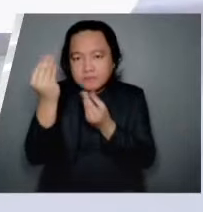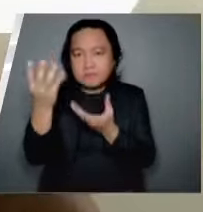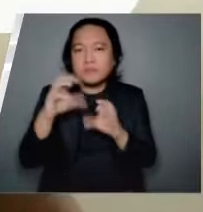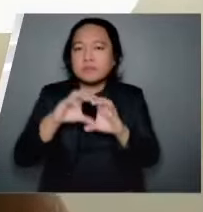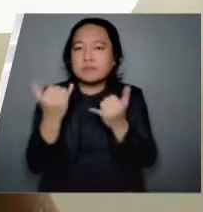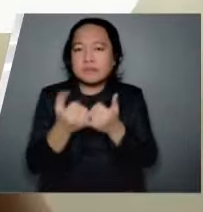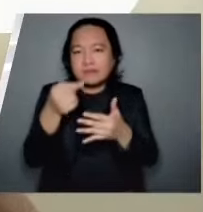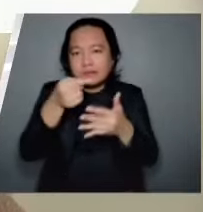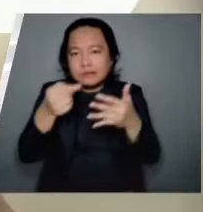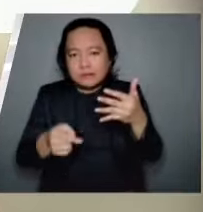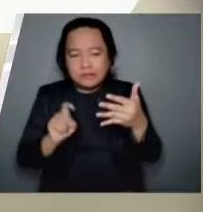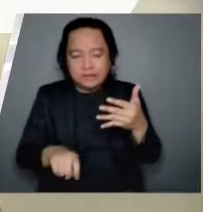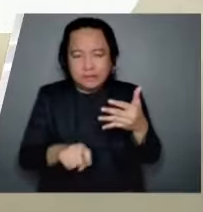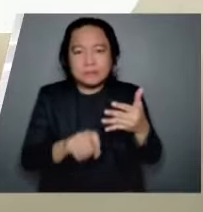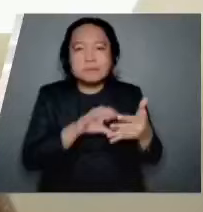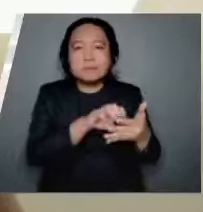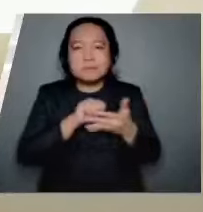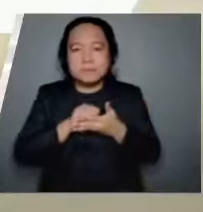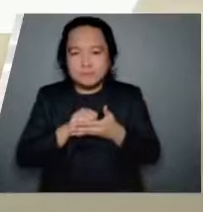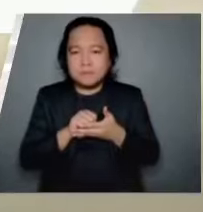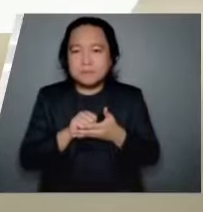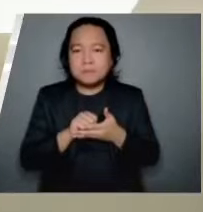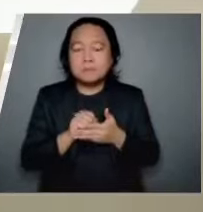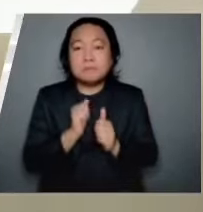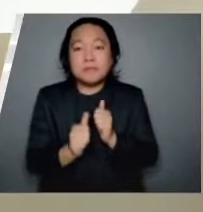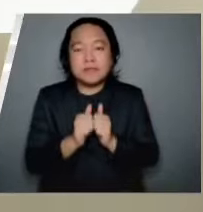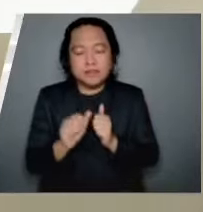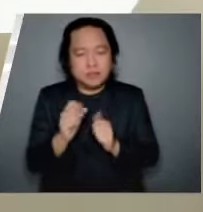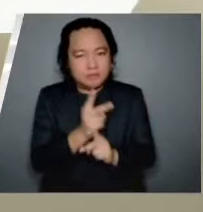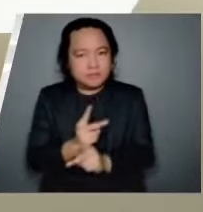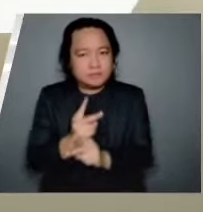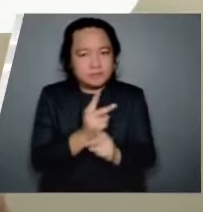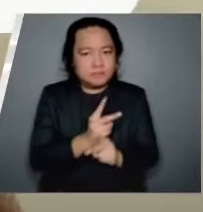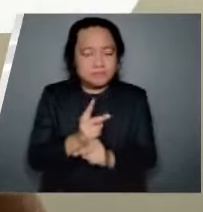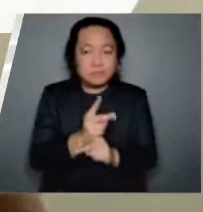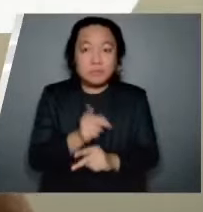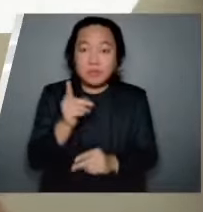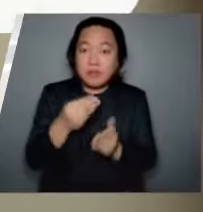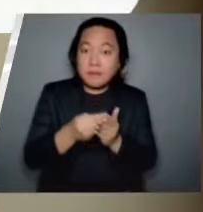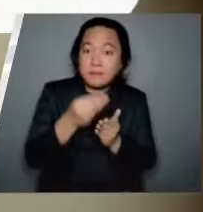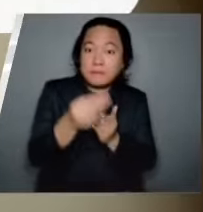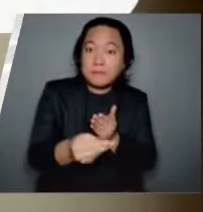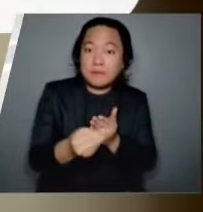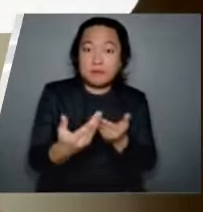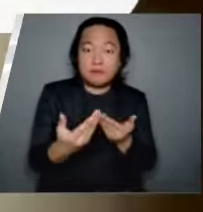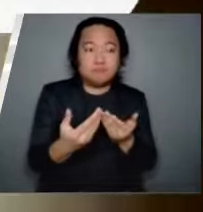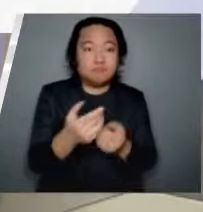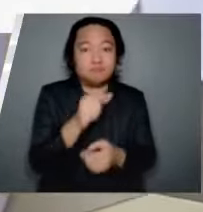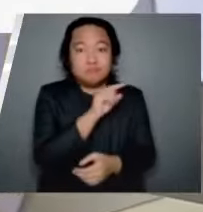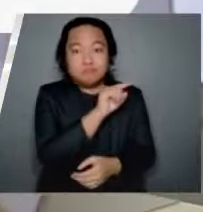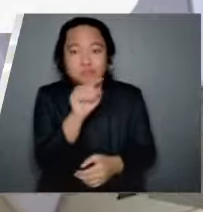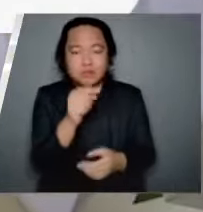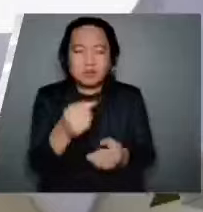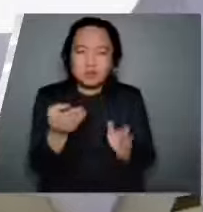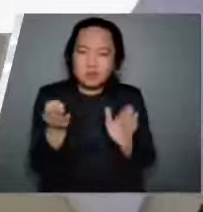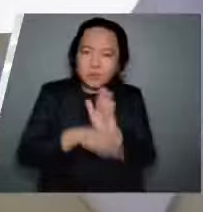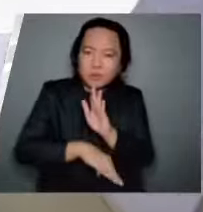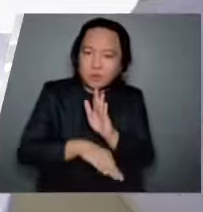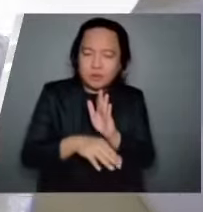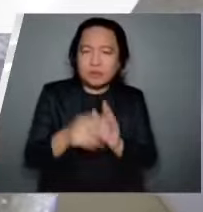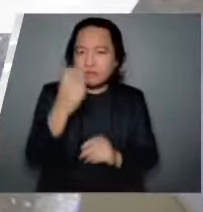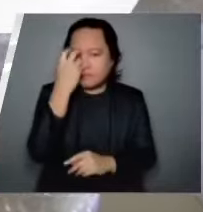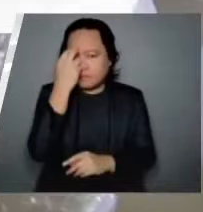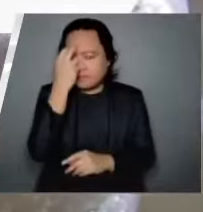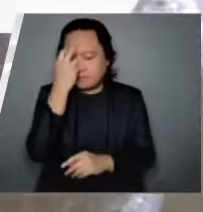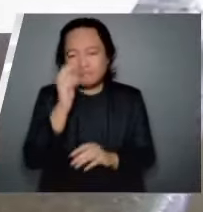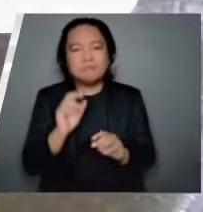mag-deliver tuwing tatanggap ng package. Mag-ingat sa pagbili ng mga palindang ibinibenta ng bagsak presyo. Kapag nabuksan na ang